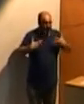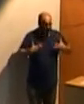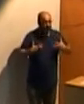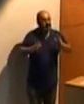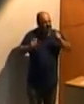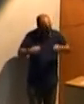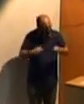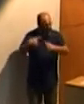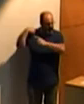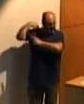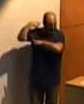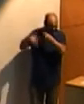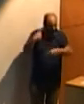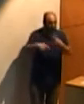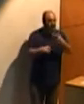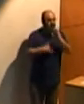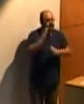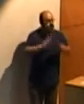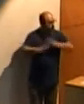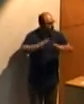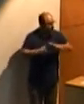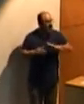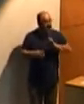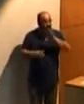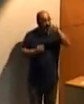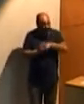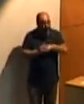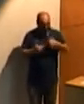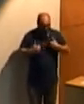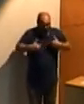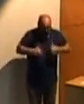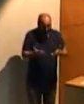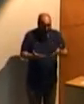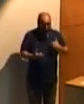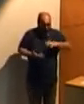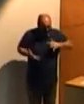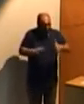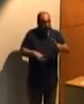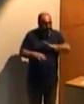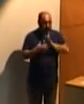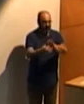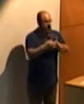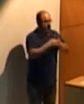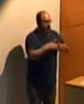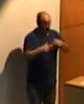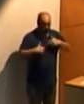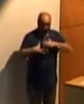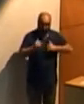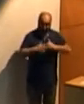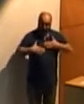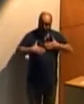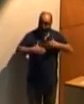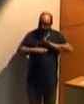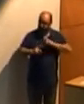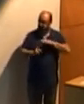histoire à biologique mais avant tout d'une histoire relationnel que nous continuons à avoir nous nous construisons au